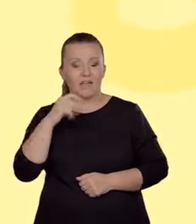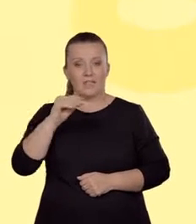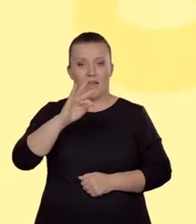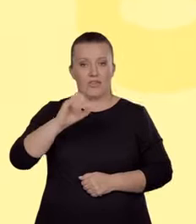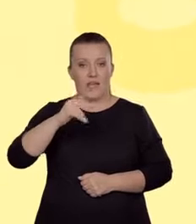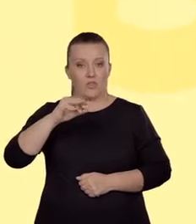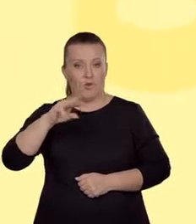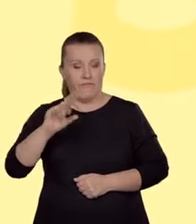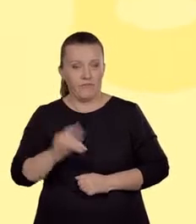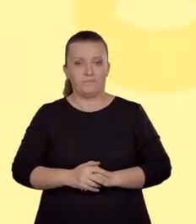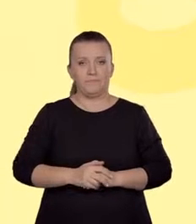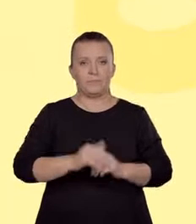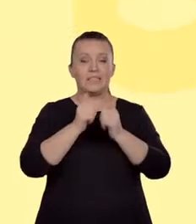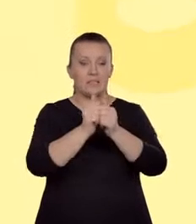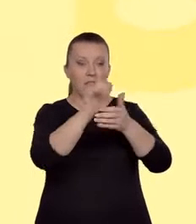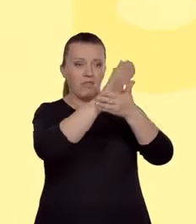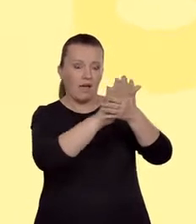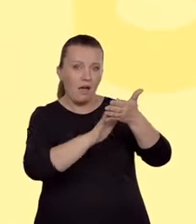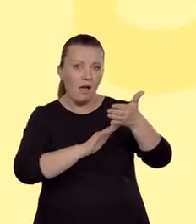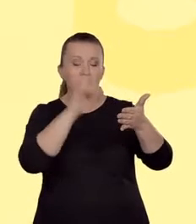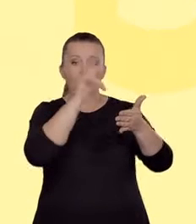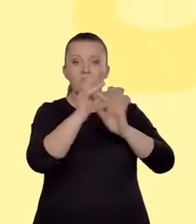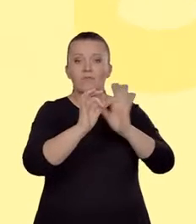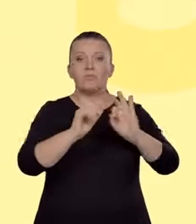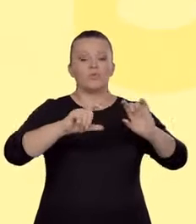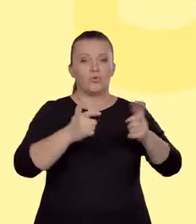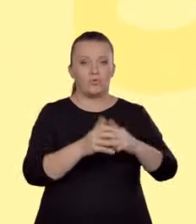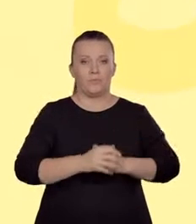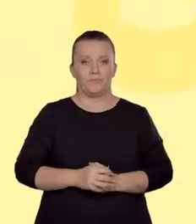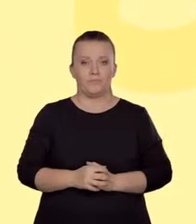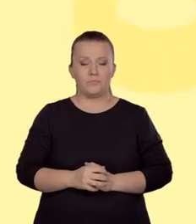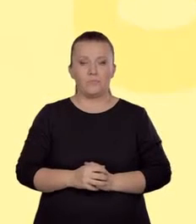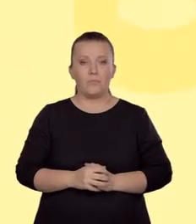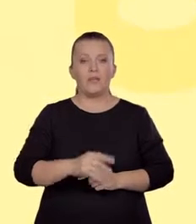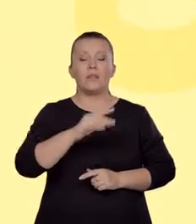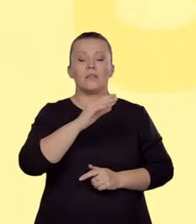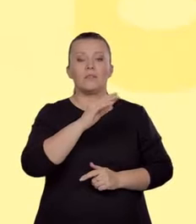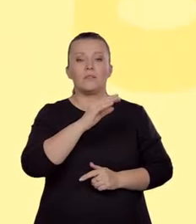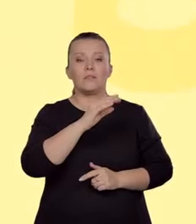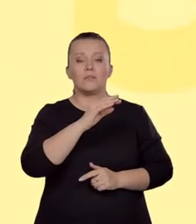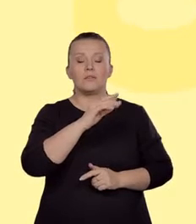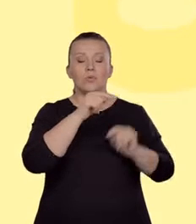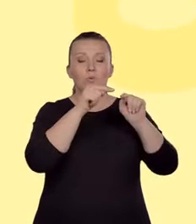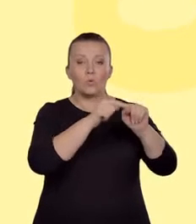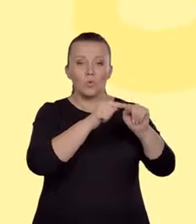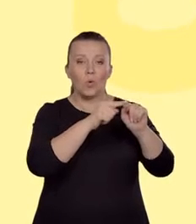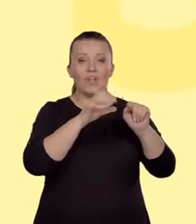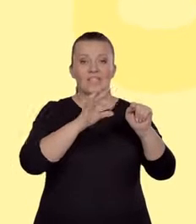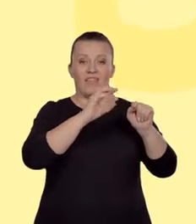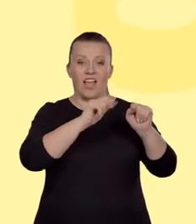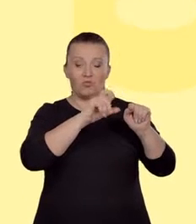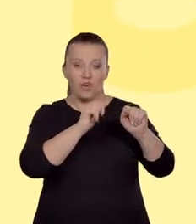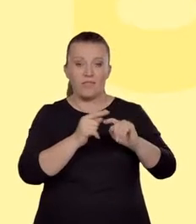W treści zadania czytamy ponadto, że roztwór, którego pH mamy obliczyć, ma stężenie 6%